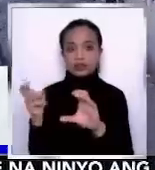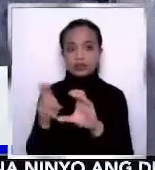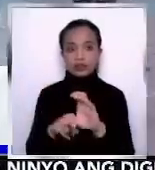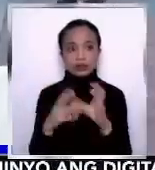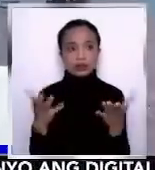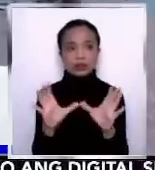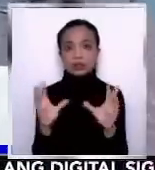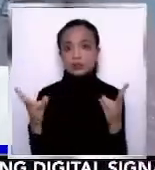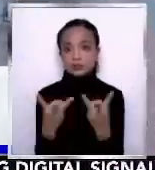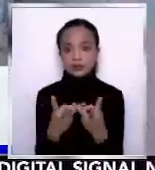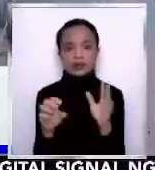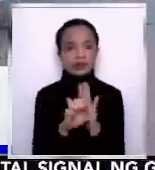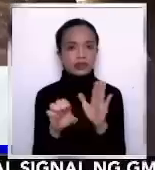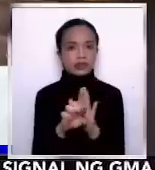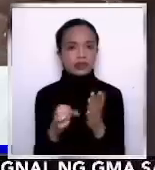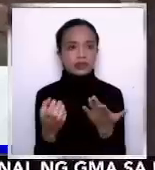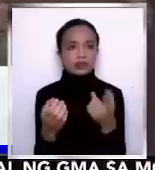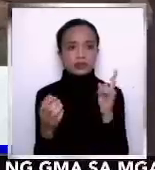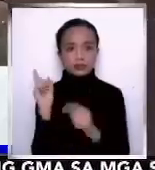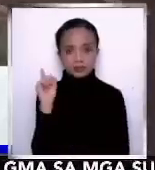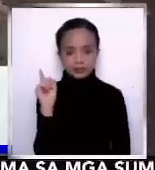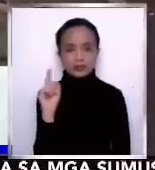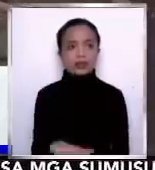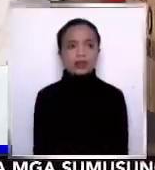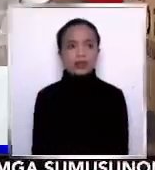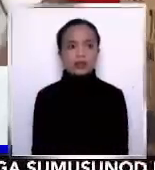Avenue tulad sa Don Fabian Overpass, lalo't